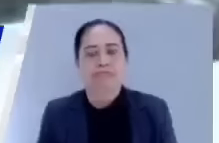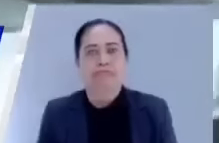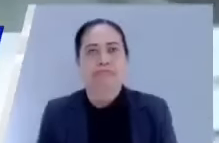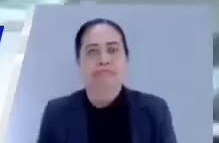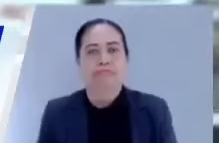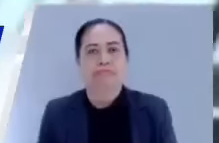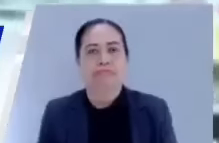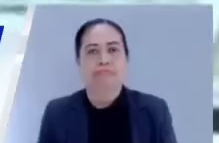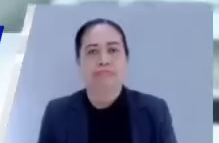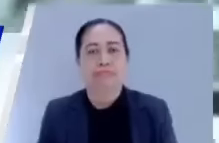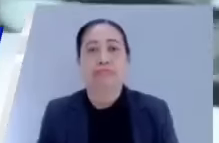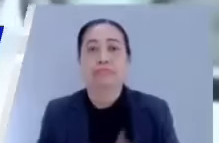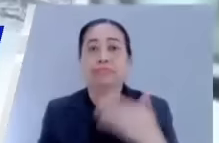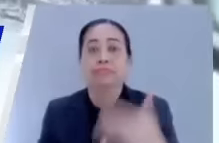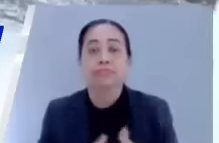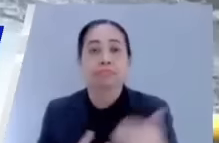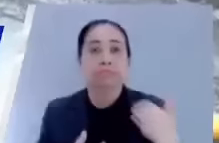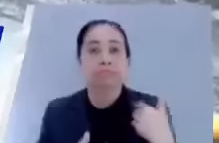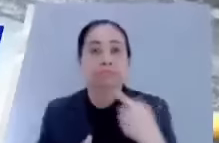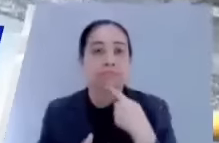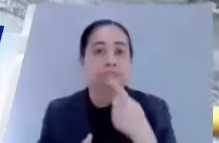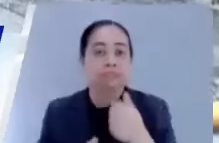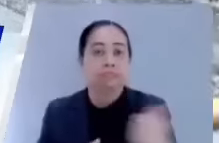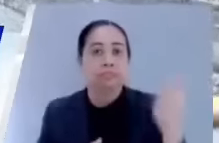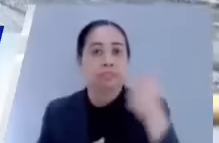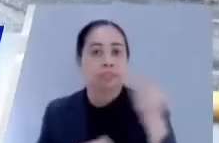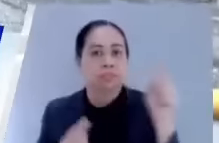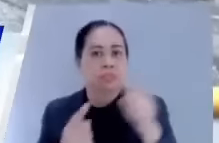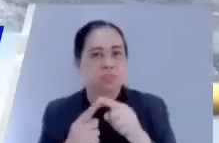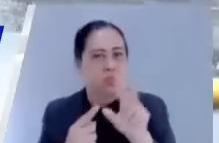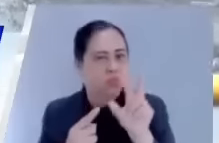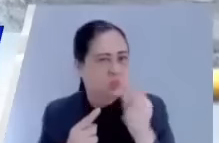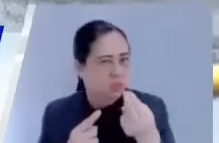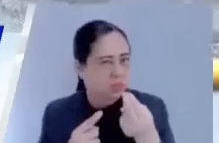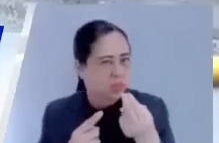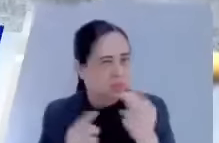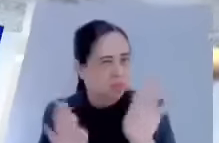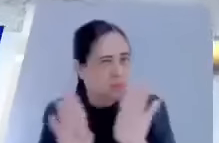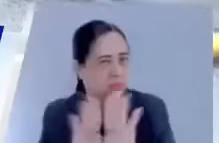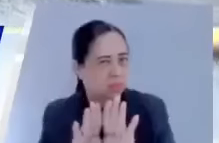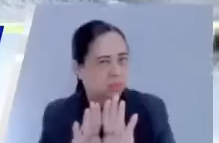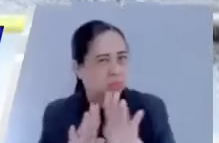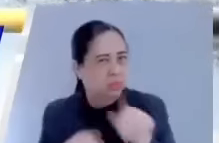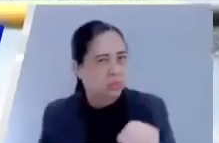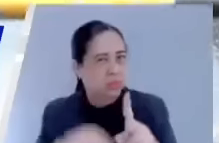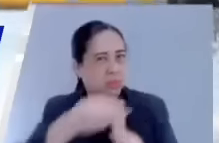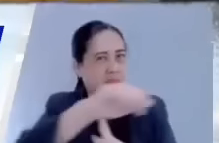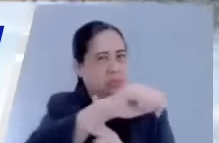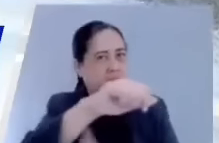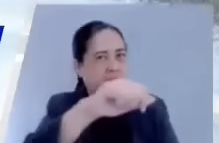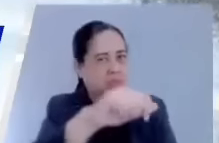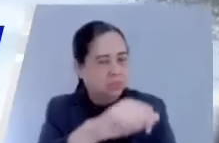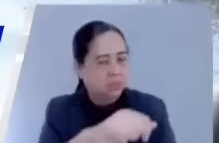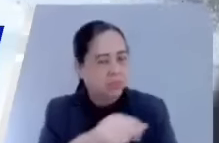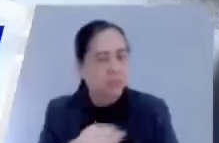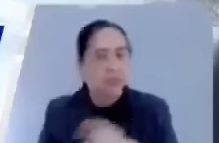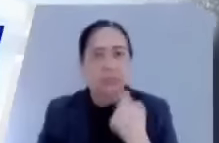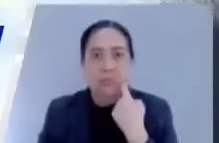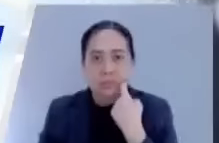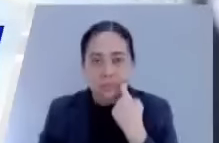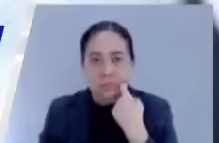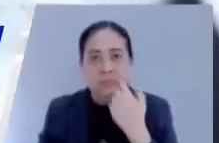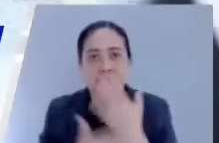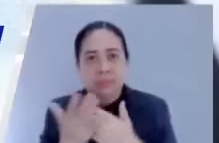Samantala, Igan, hindi pa masabi ng mga otoridad kung hanggang kailan sarado itong F. Manalo Bridge na ito. At kung kanina may mga pedestrian pa